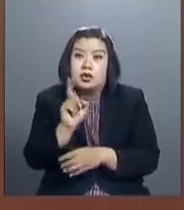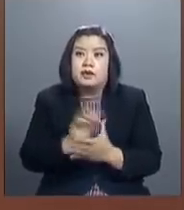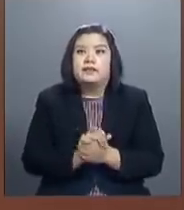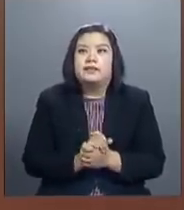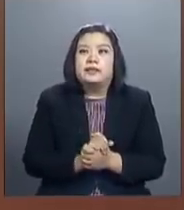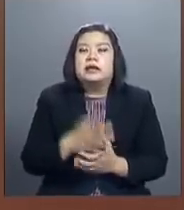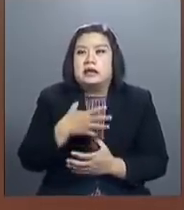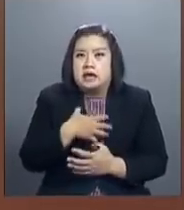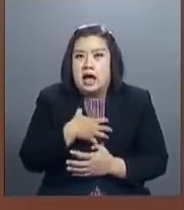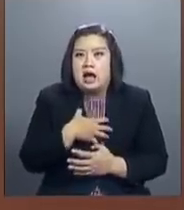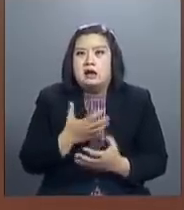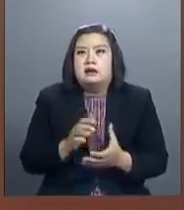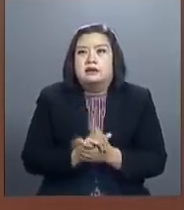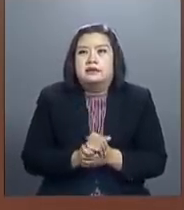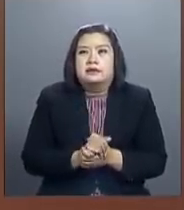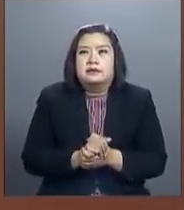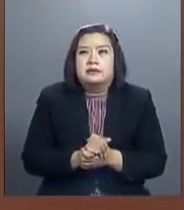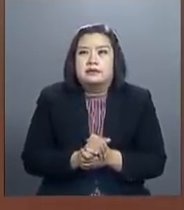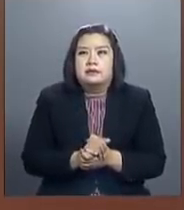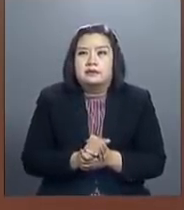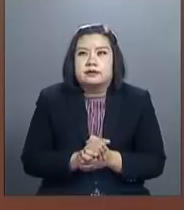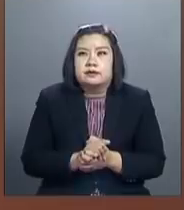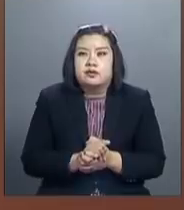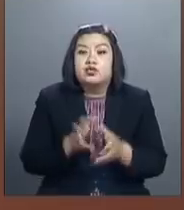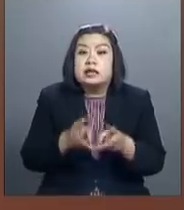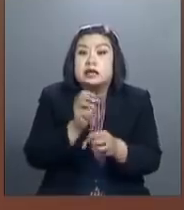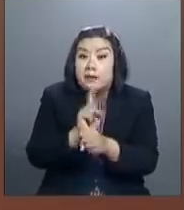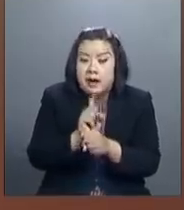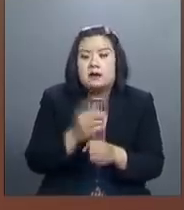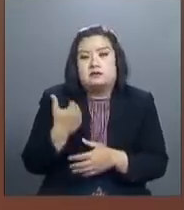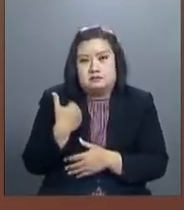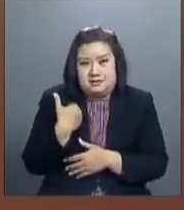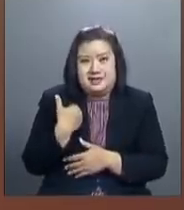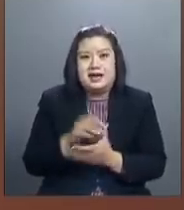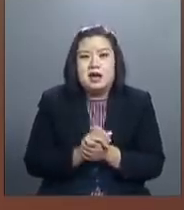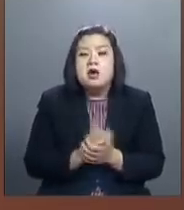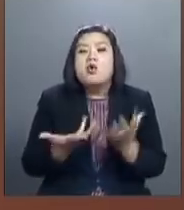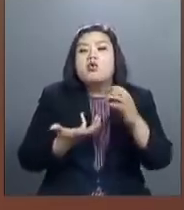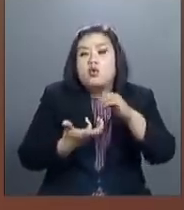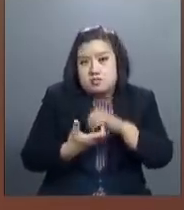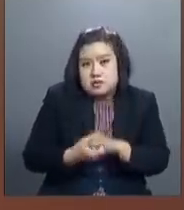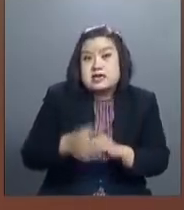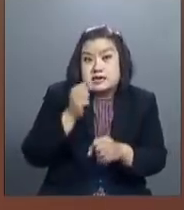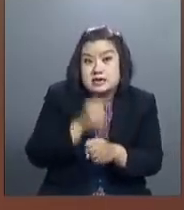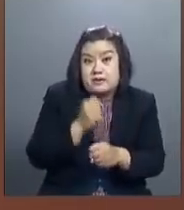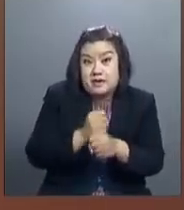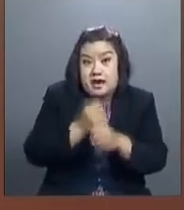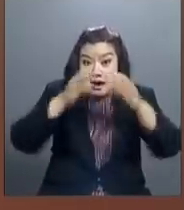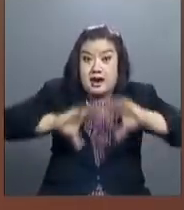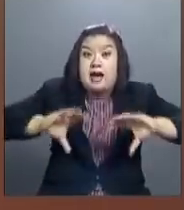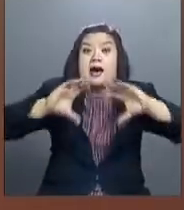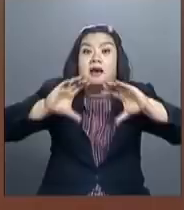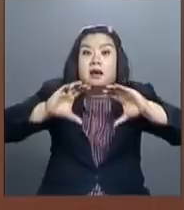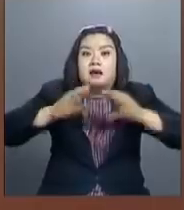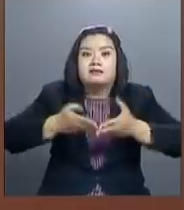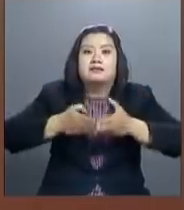วมกันขออภัยค่ะคือกลยุทธ์ของการแยกกันเดินแล้วก็รวมกันจับมือจัดตั้งรัฐบาลแบบนี้ล่ะค่ะที่ทำ